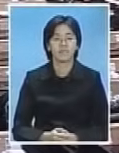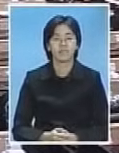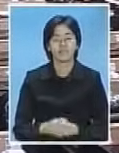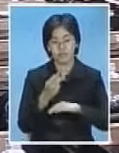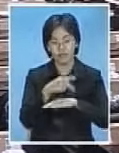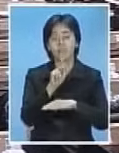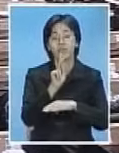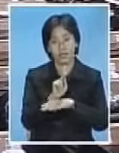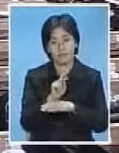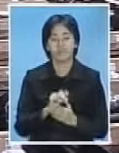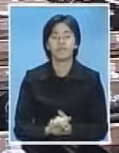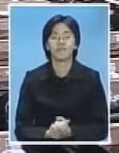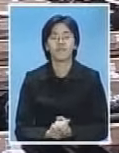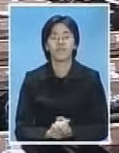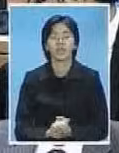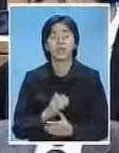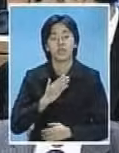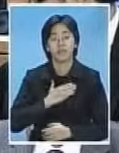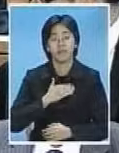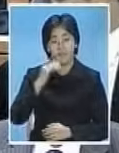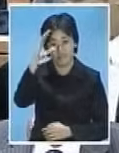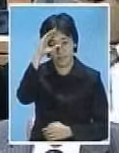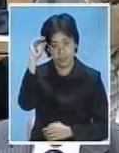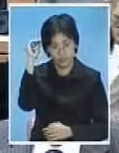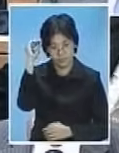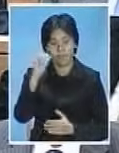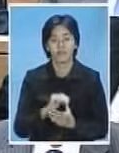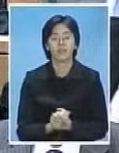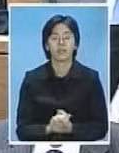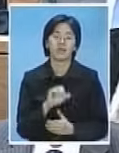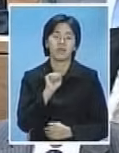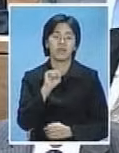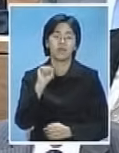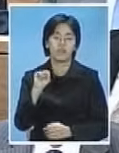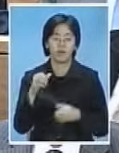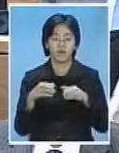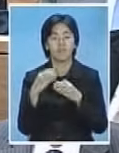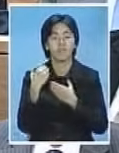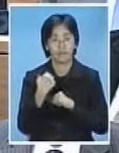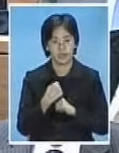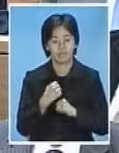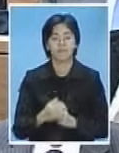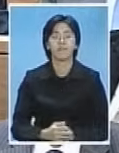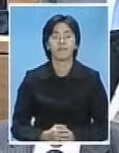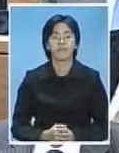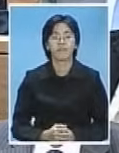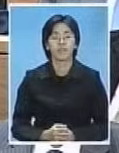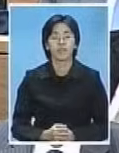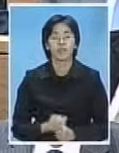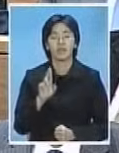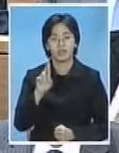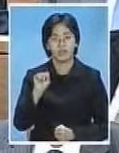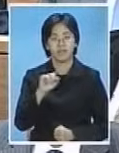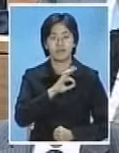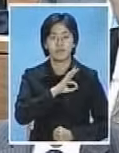ท่านประธานที่เคารพครับผมนายชวนหลีกภัยสมาชิกสภาผู้แทนราษฎรพรรคประชาธิปัตย์สมาชิกรัฐสภ